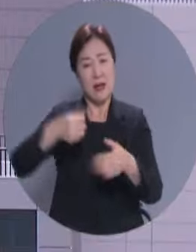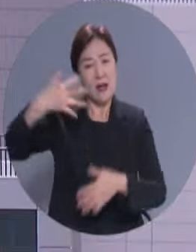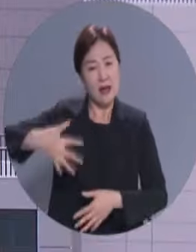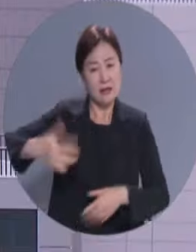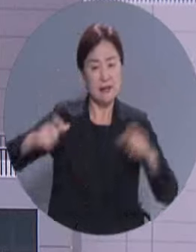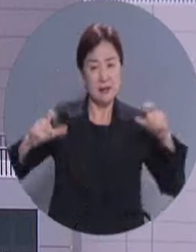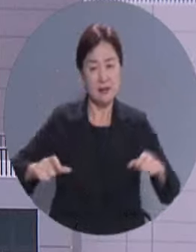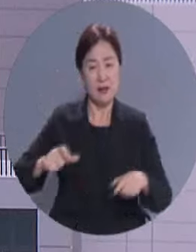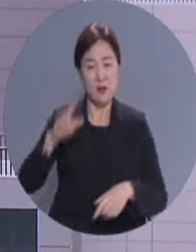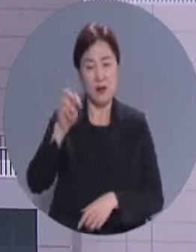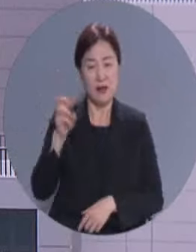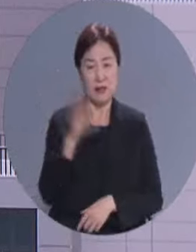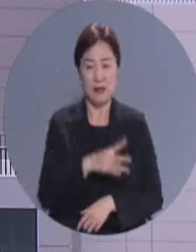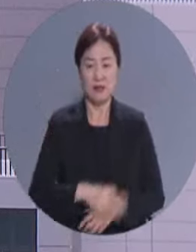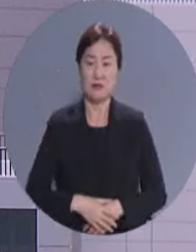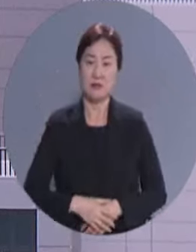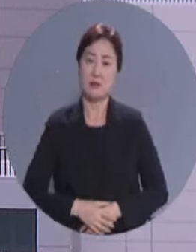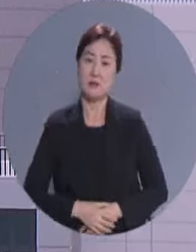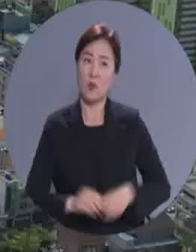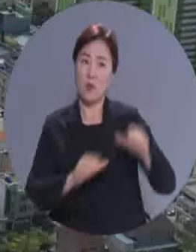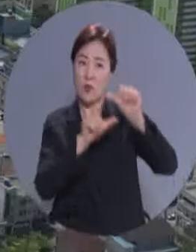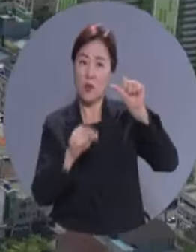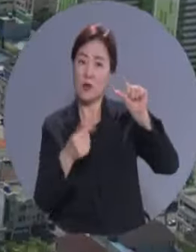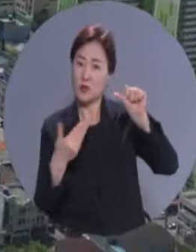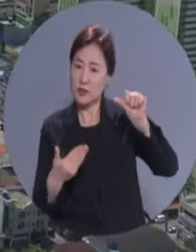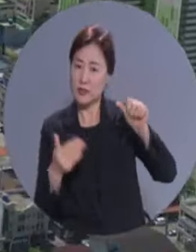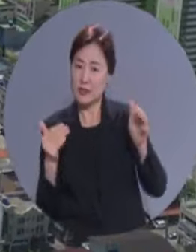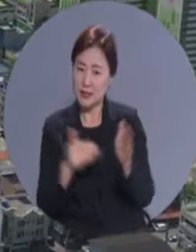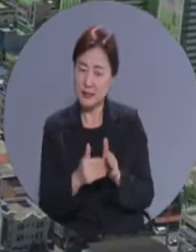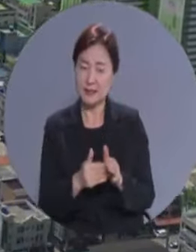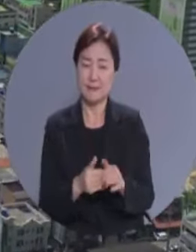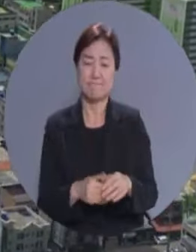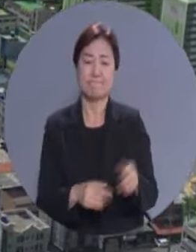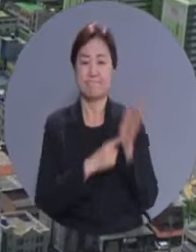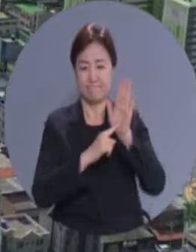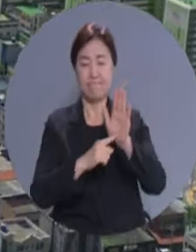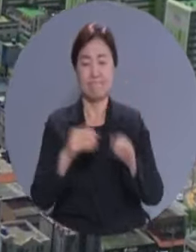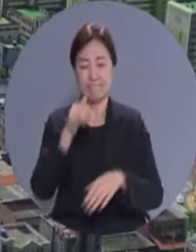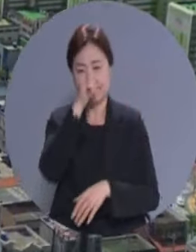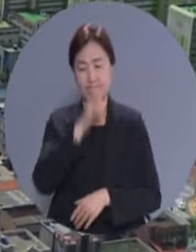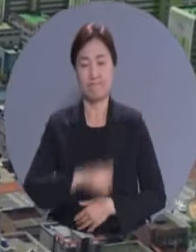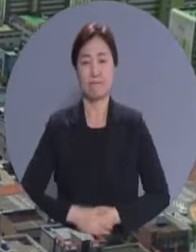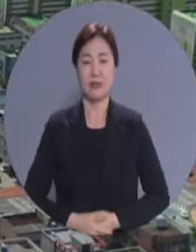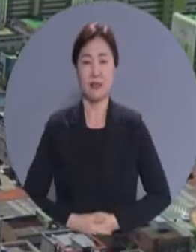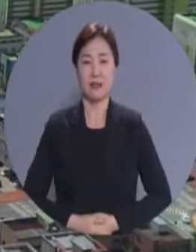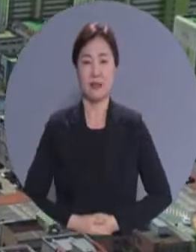광양시는 다음 달 9일까지 관련 적용을 받게 됩니다 MBC 뉴스 김단비입니다